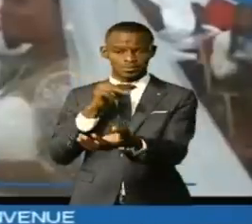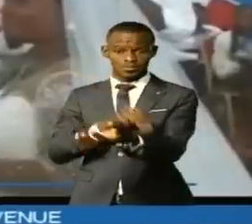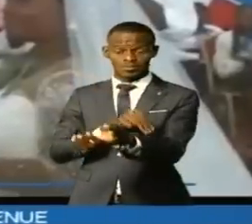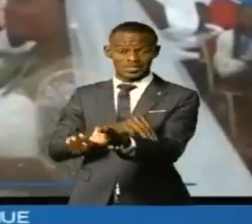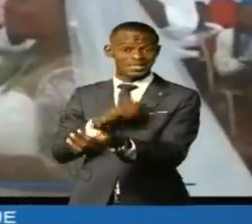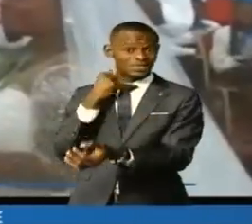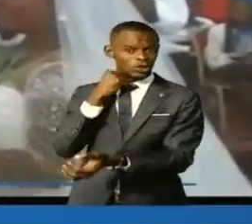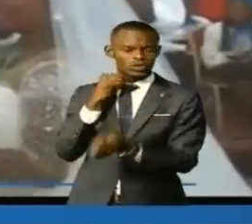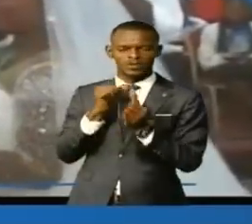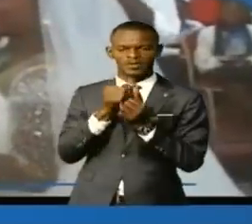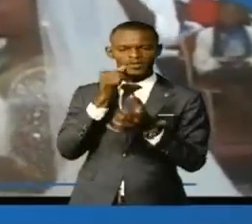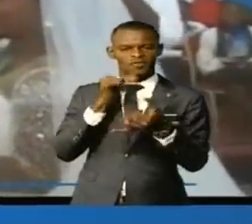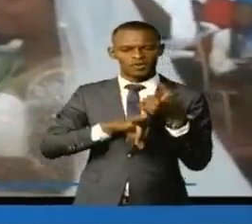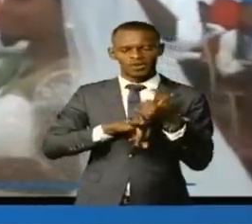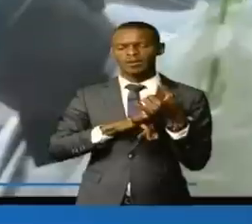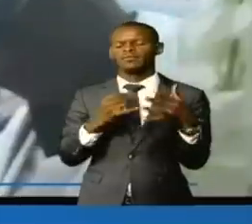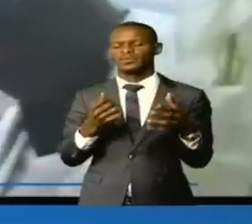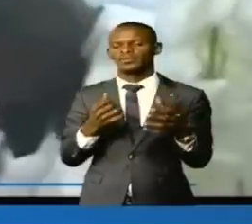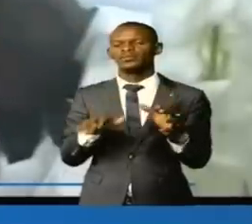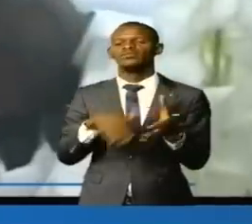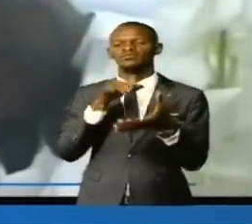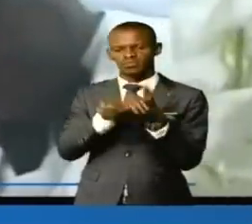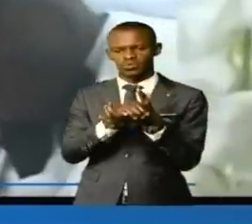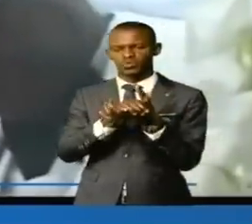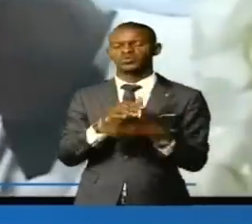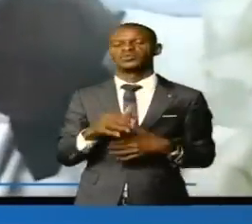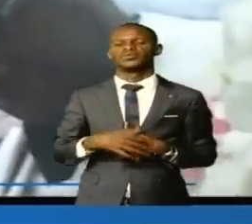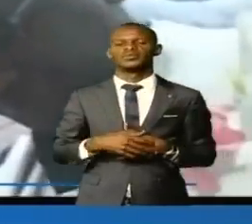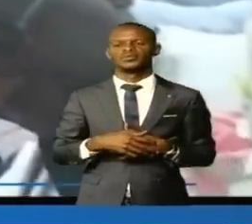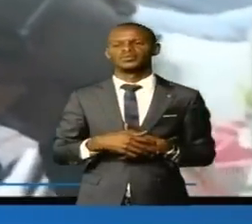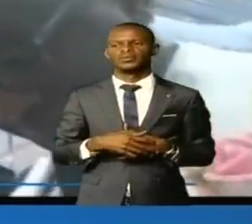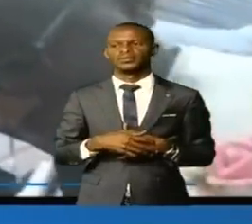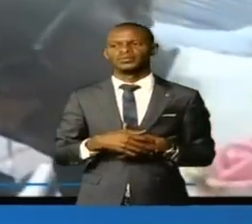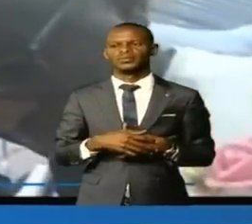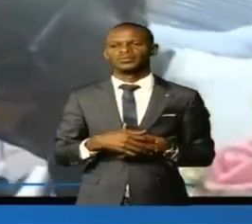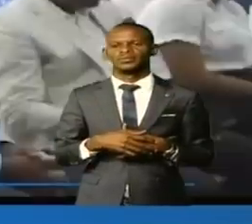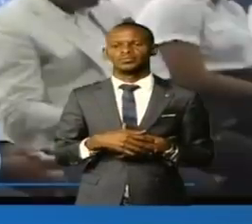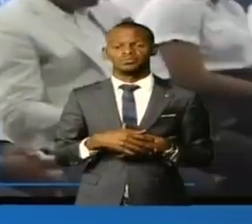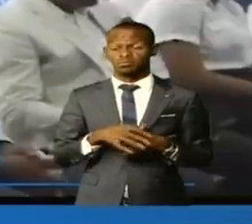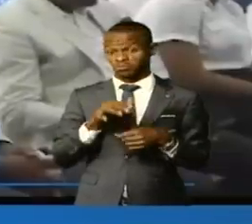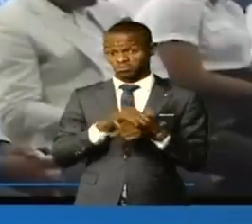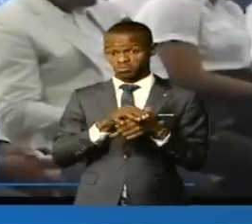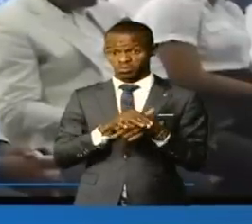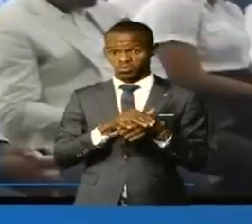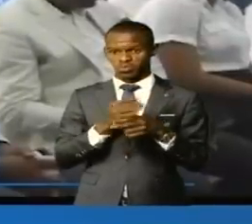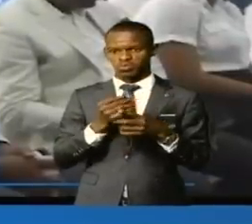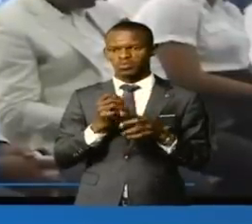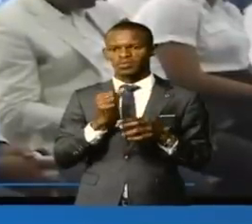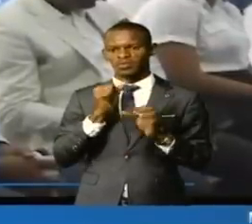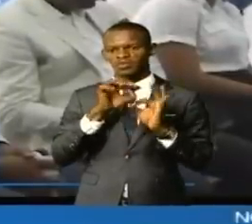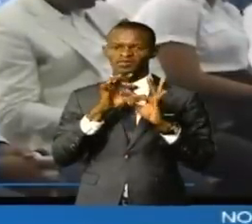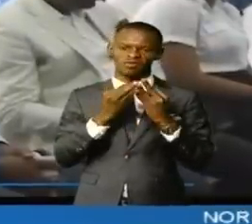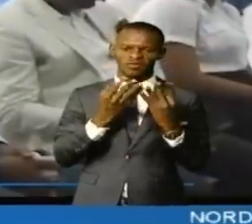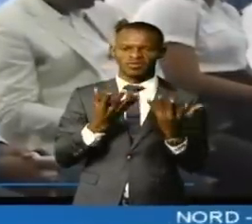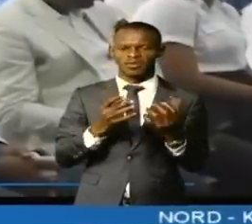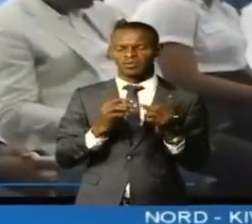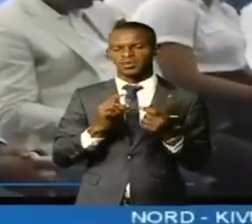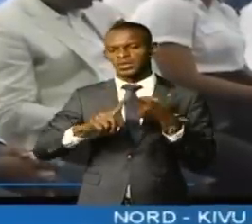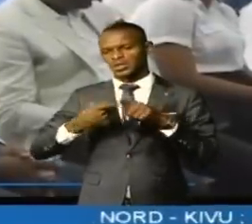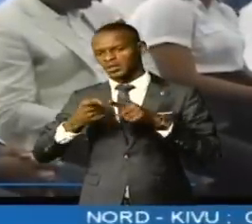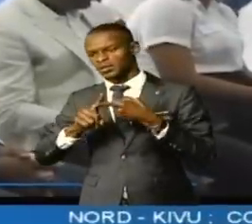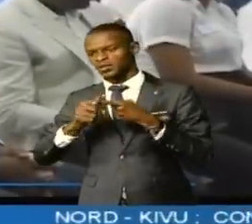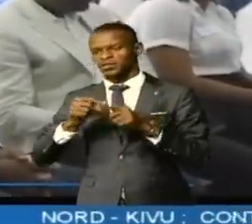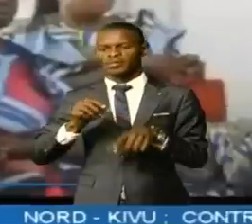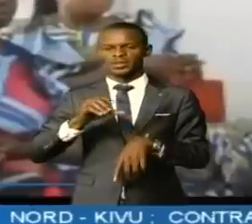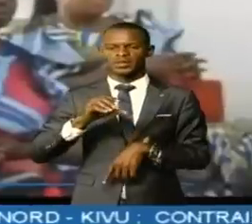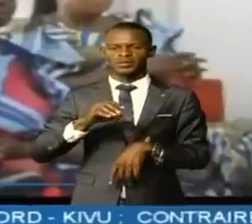Dieu, créateur de l'institution des mariages. En présence de plusieurs témoins, de frères et sœurs, de l'église, centre évangélique,